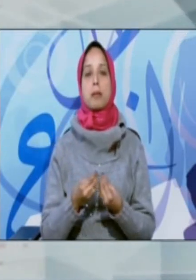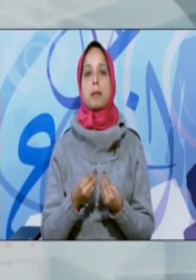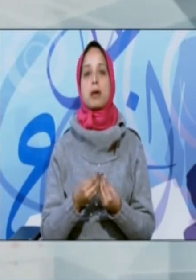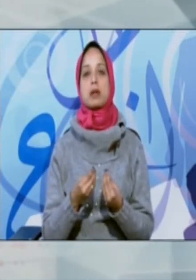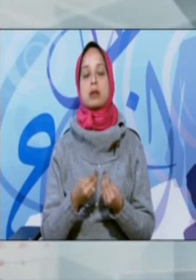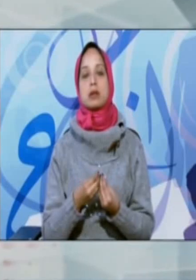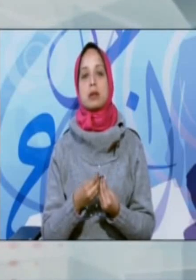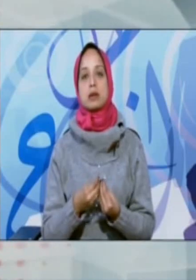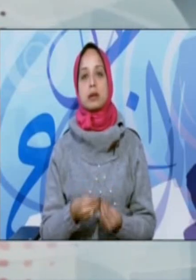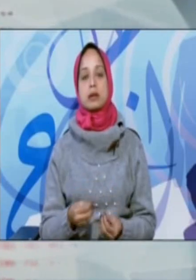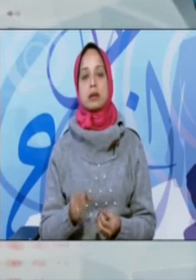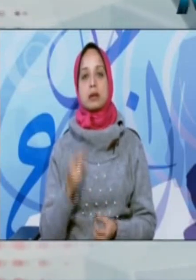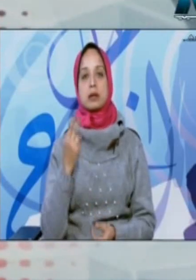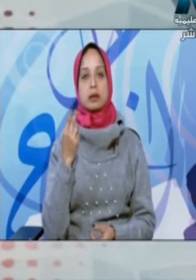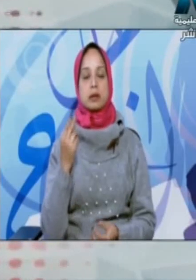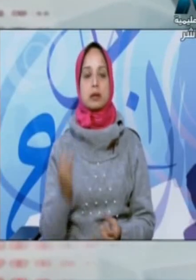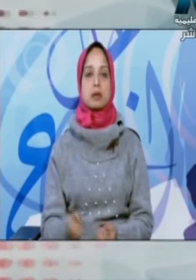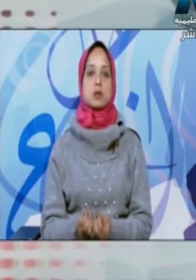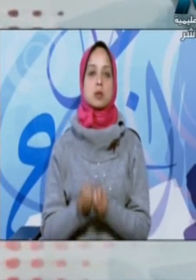ظهور قوة